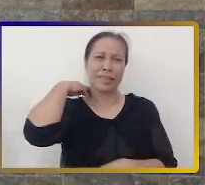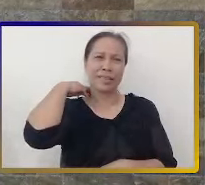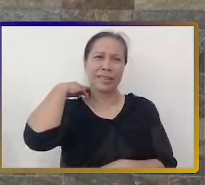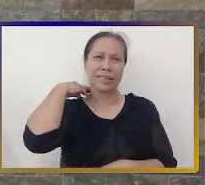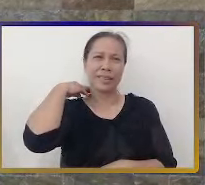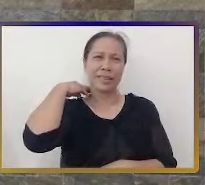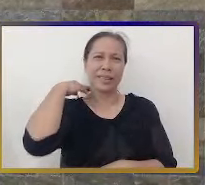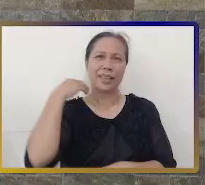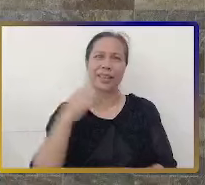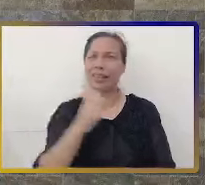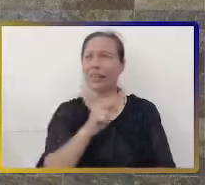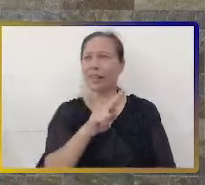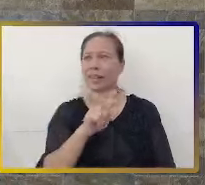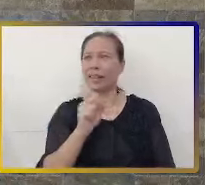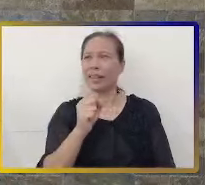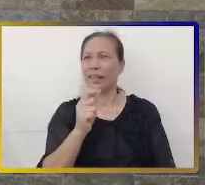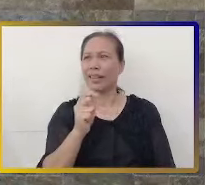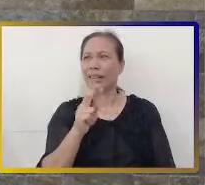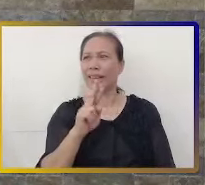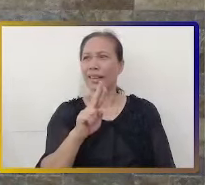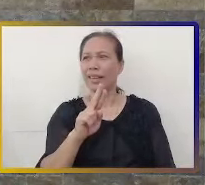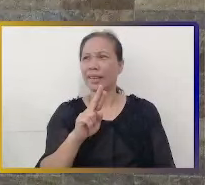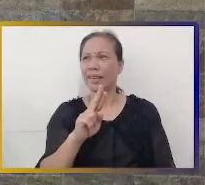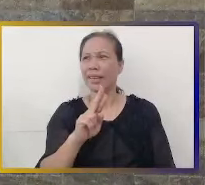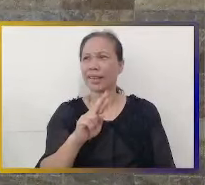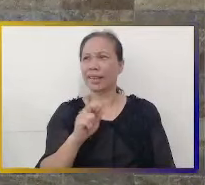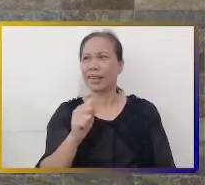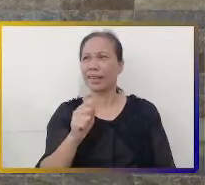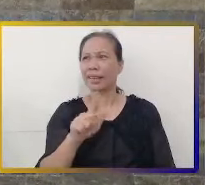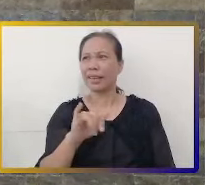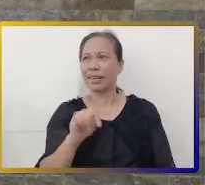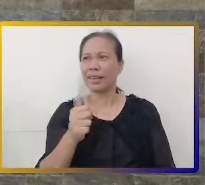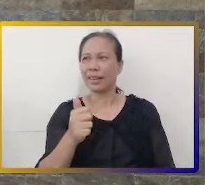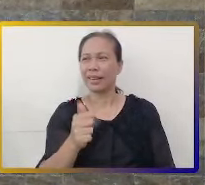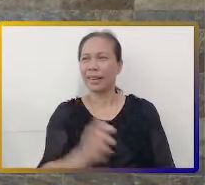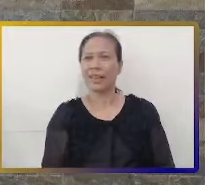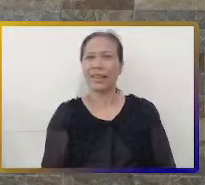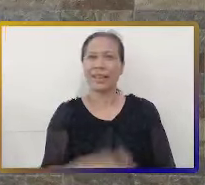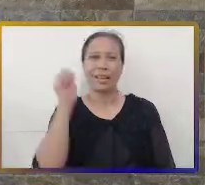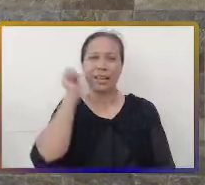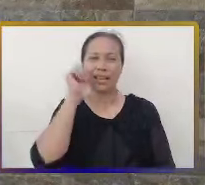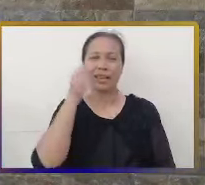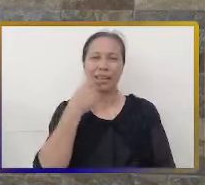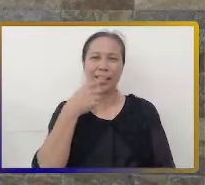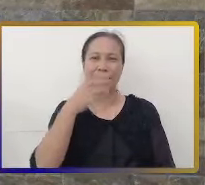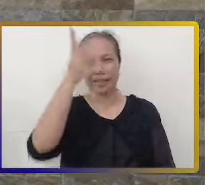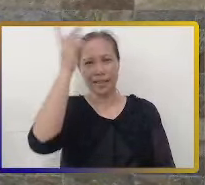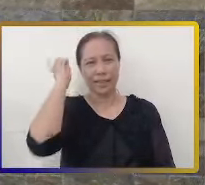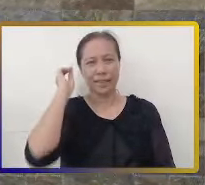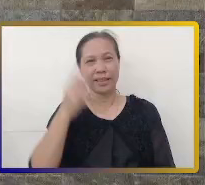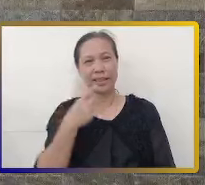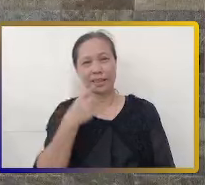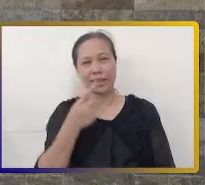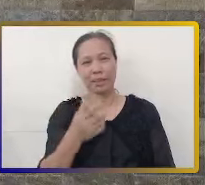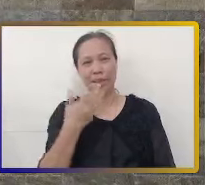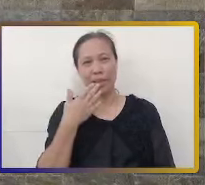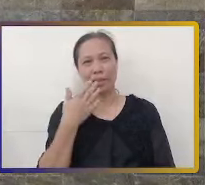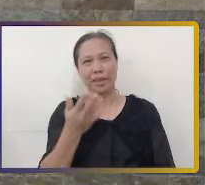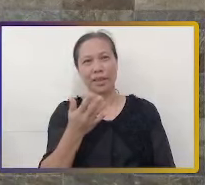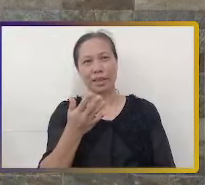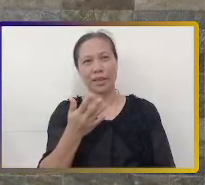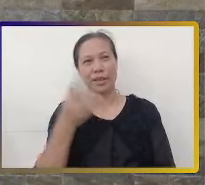Australia sinasabi lagi ni brother Daniel nagpapasalamat talaga ako pastor talagang salamat sa training diyan see